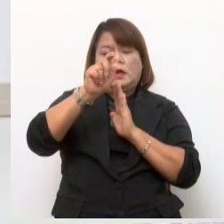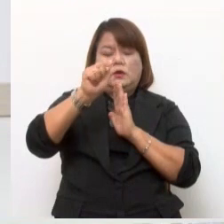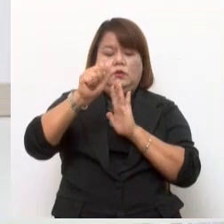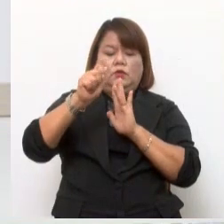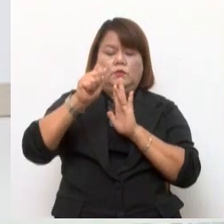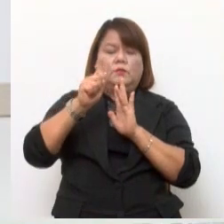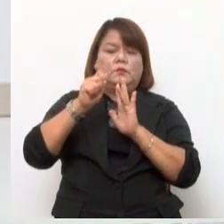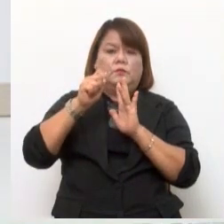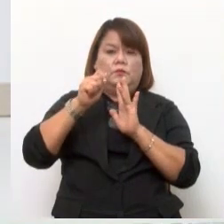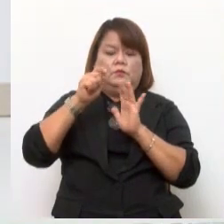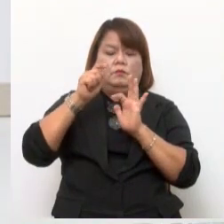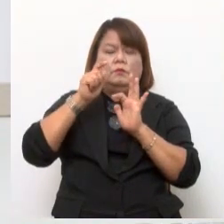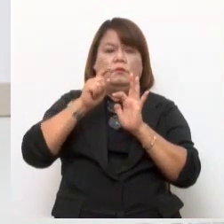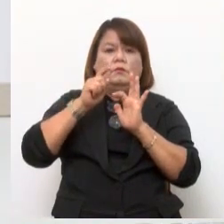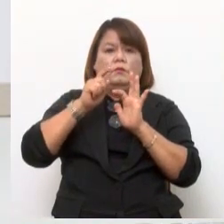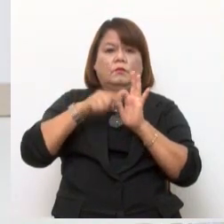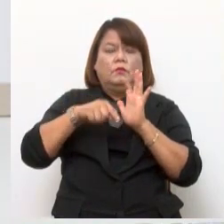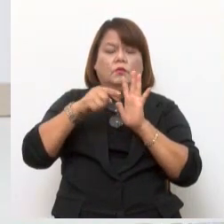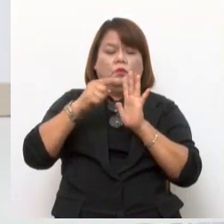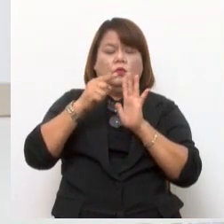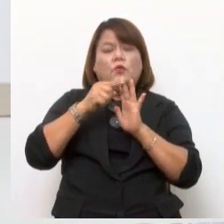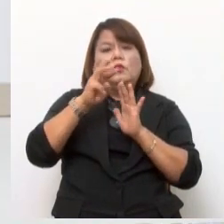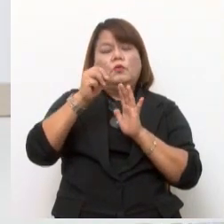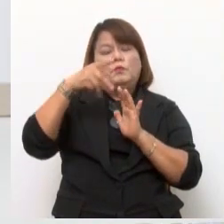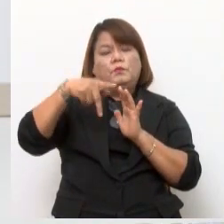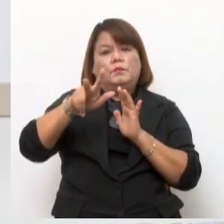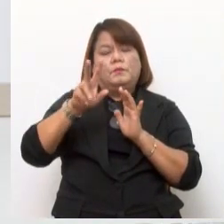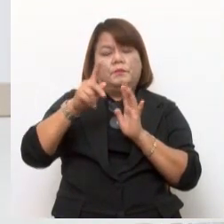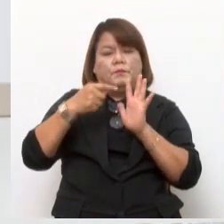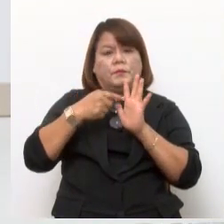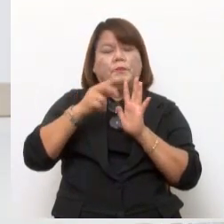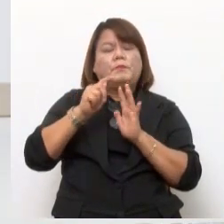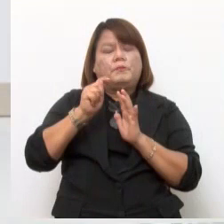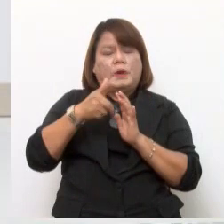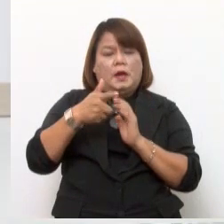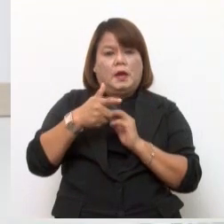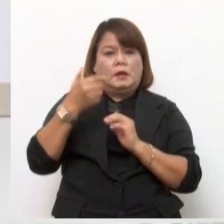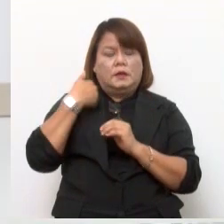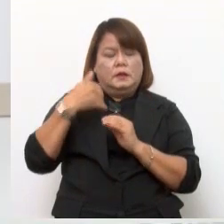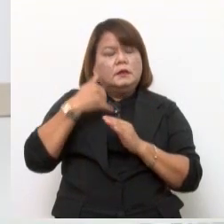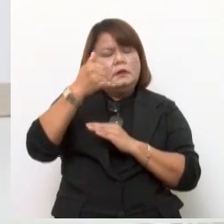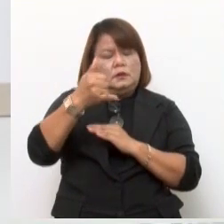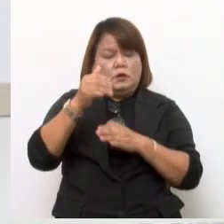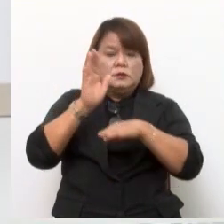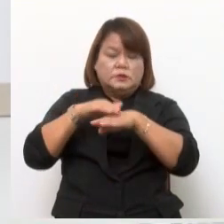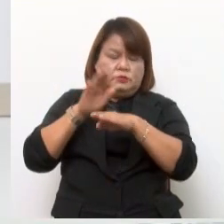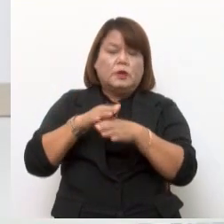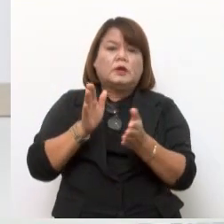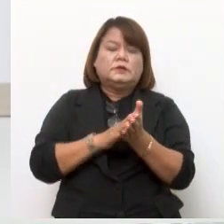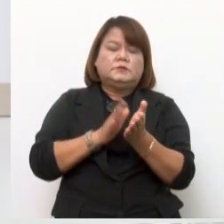ก็ขอเชิญชวนและก็ขอชื่นชมแล้วท่านใดที่อาจจะยังไม่ได้เข้าถึงตรงนี้ก็ฝากไ